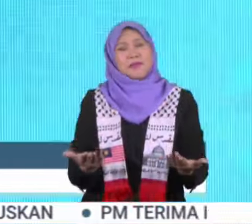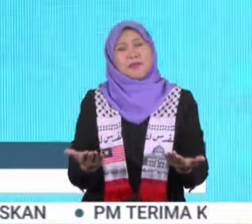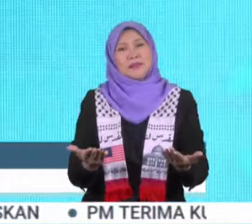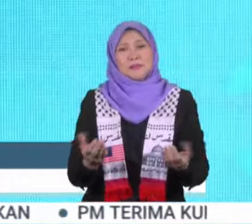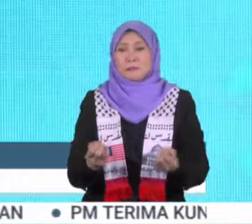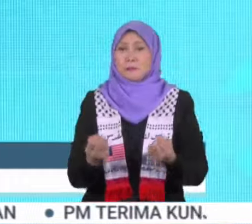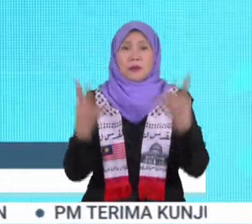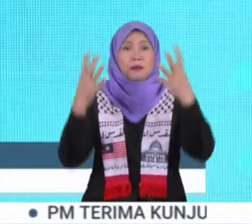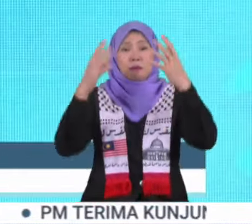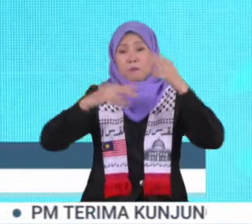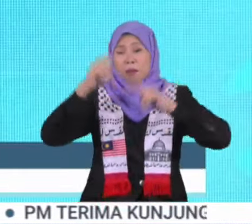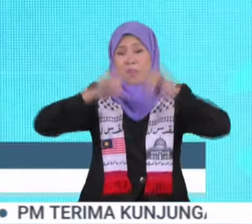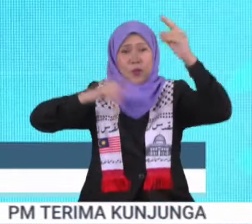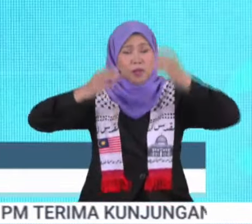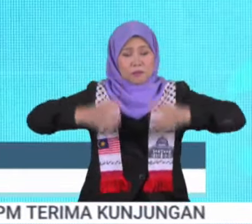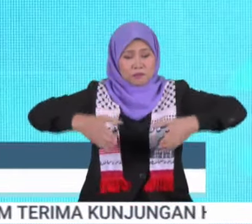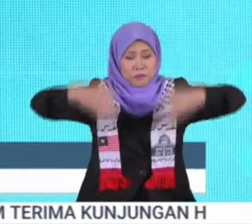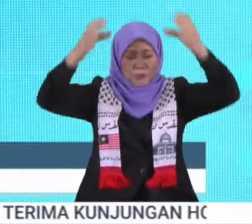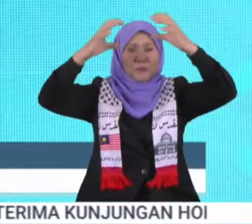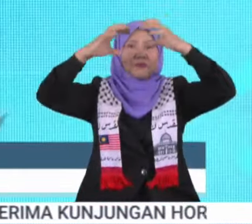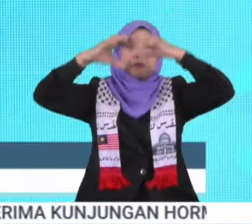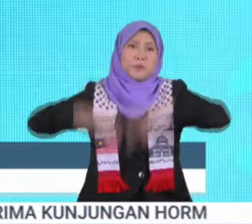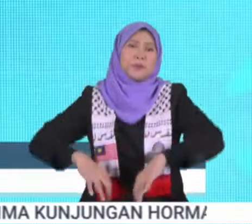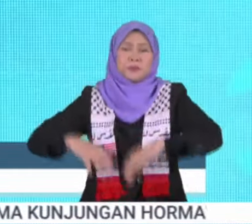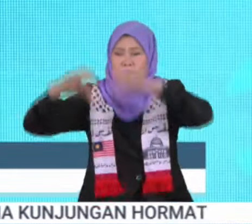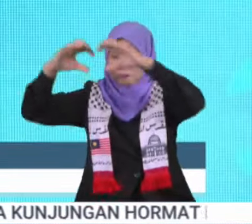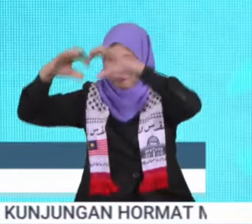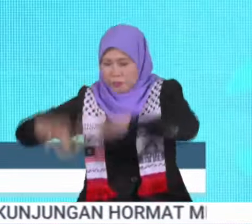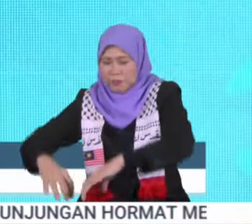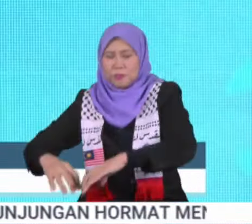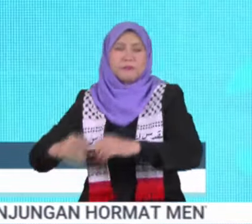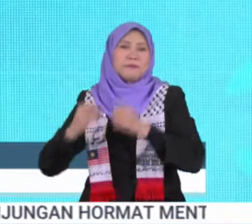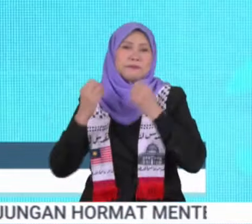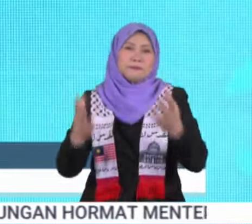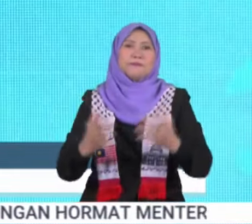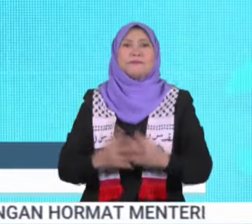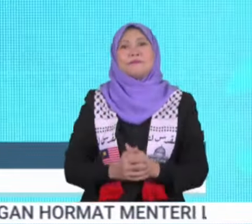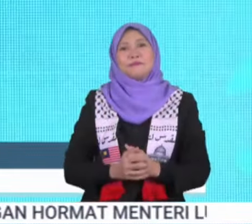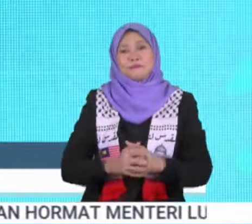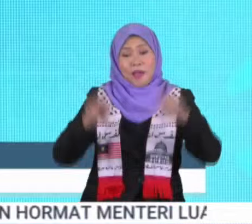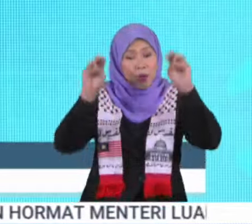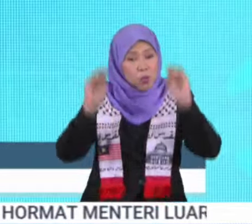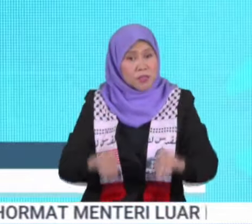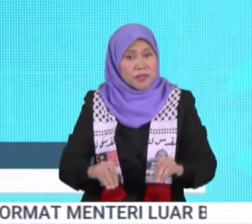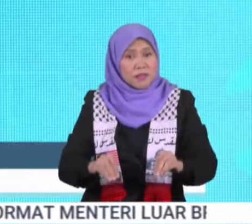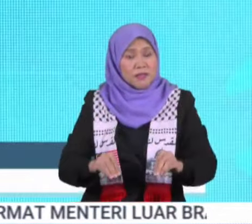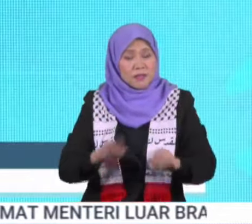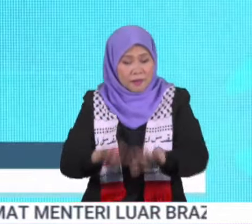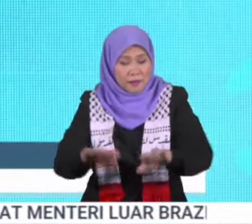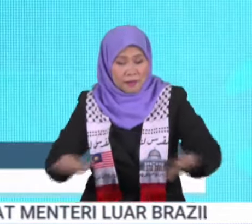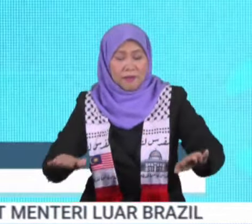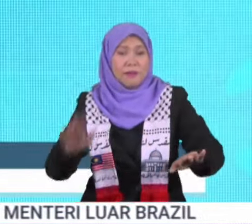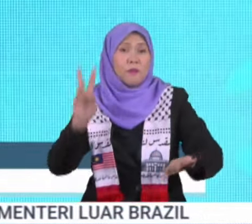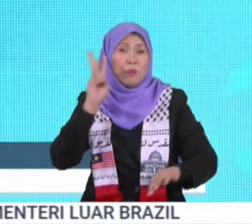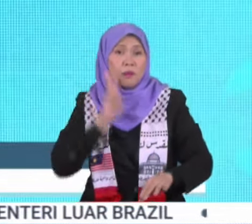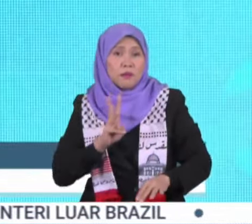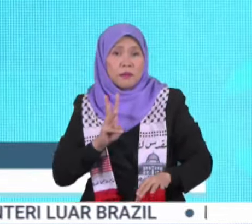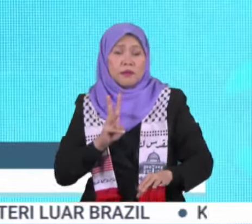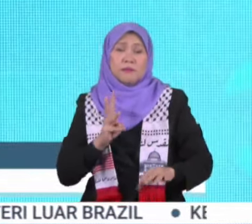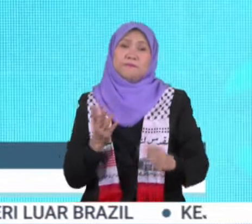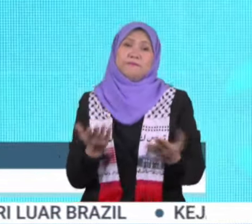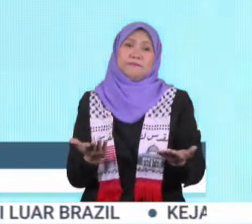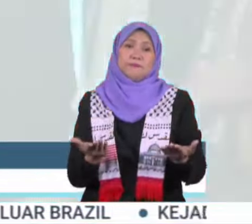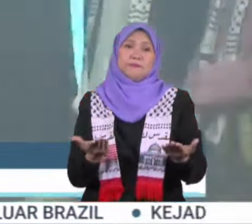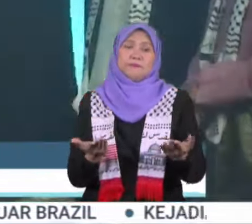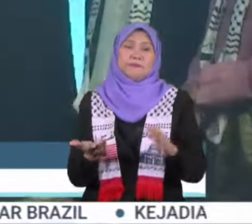memusnahkan bangunan, manusia, anak-anak dan wanita. Dan ini yang